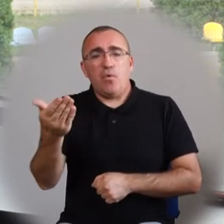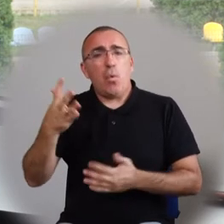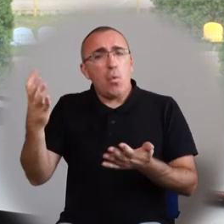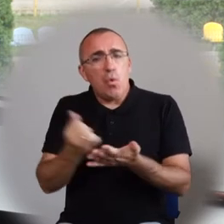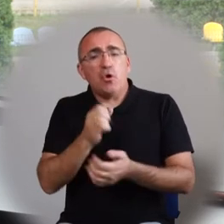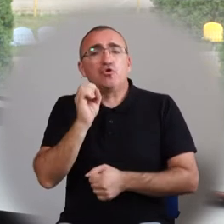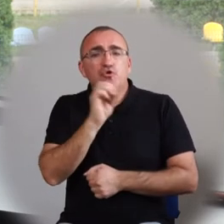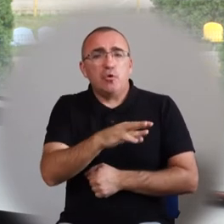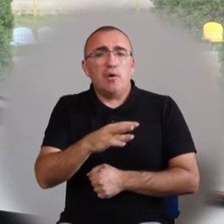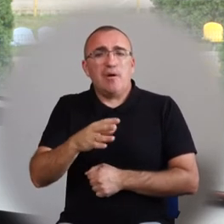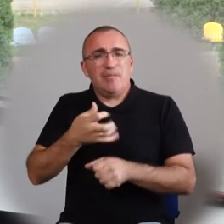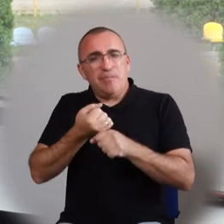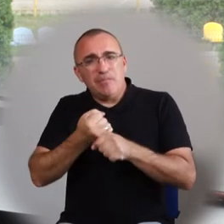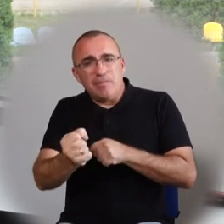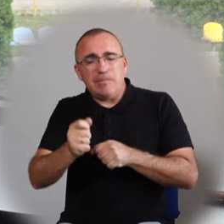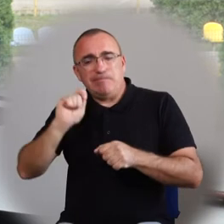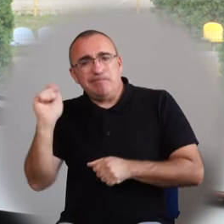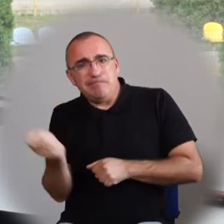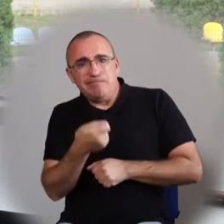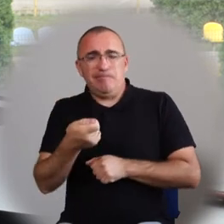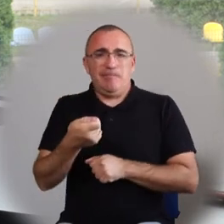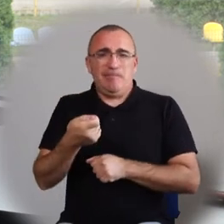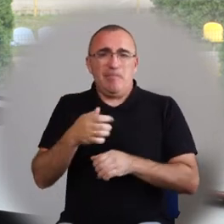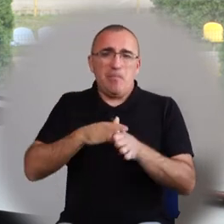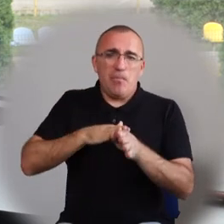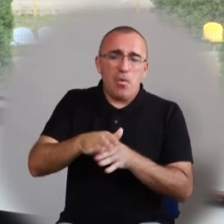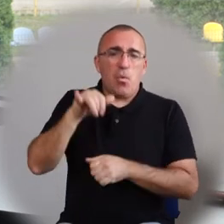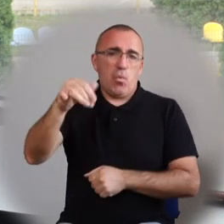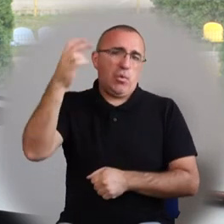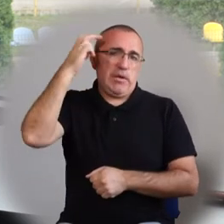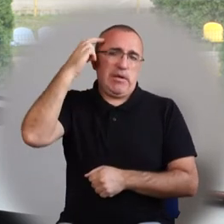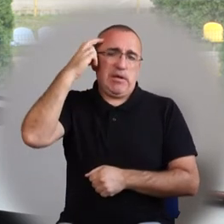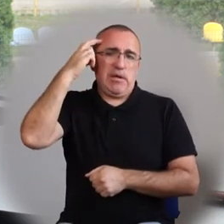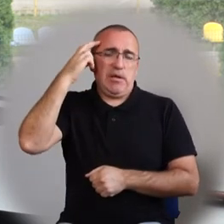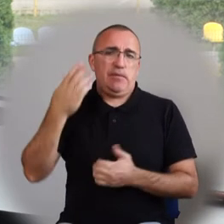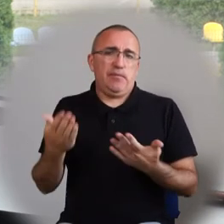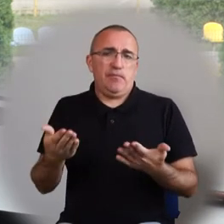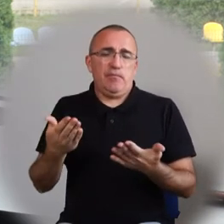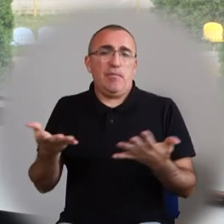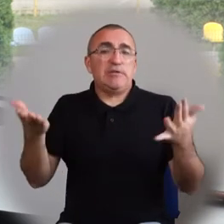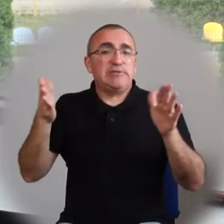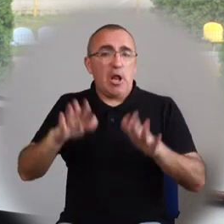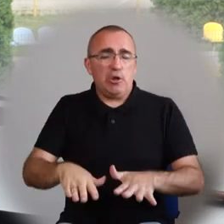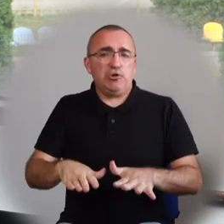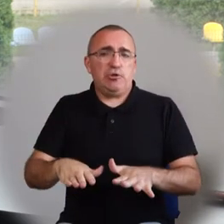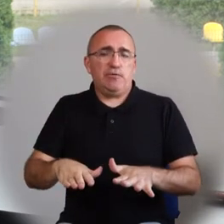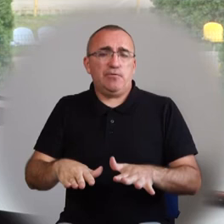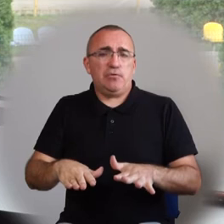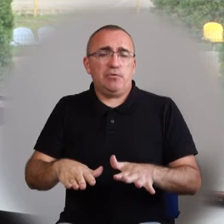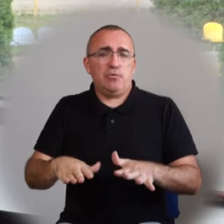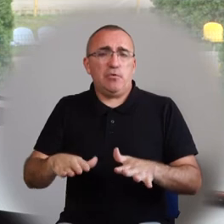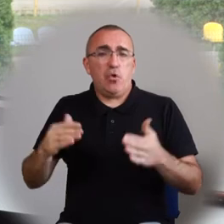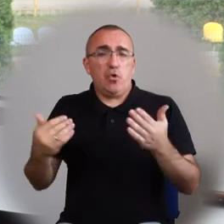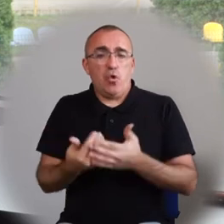громадяни, воно більш успішним, ніж те, що примусово з лінійкою чи циркулем проведено в Києві. І